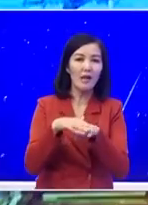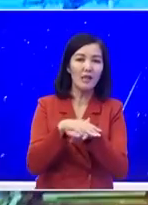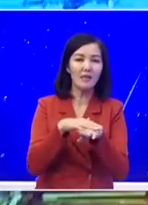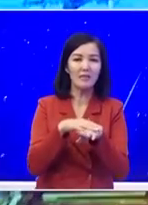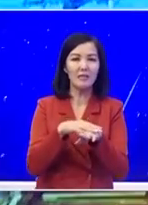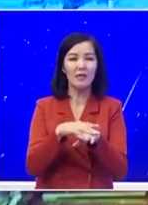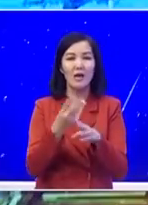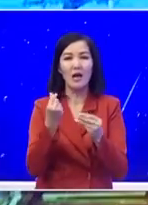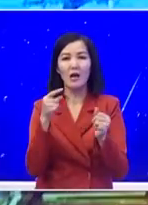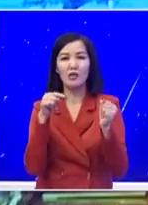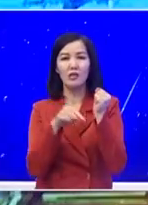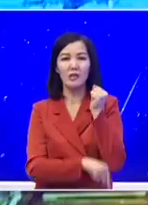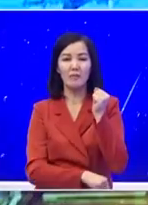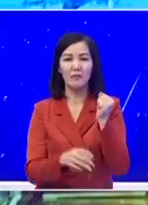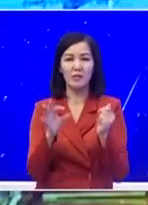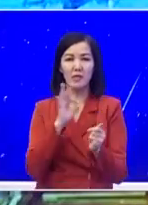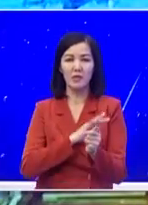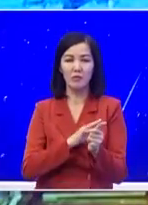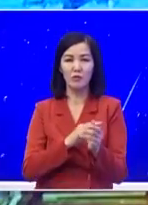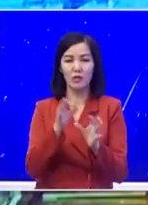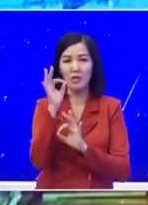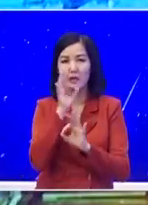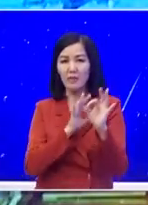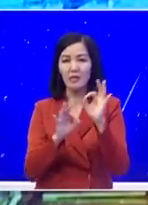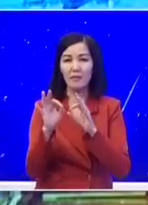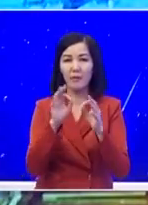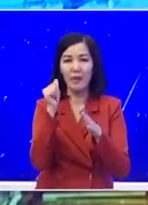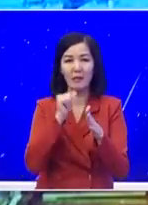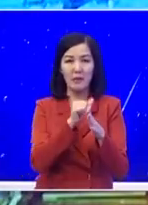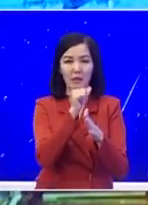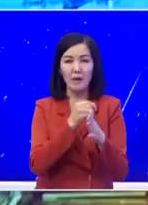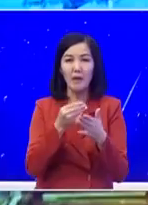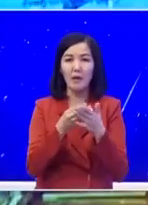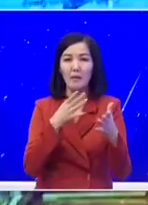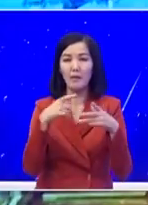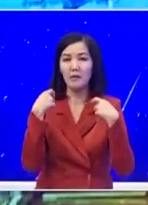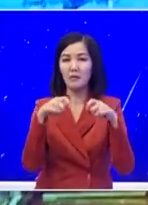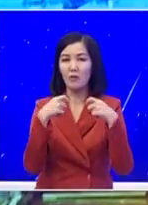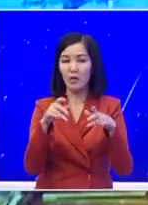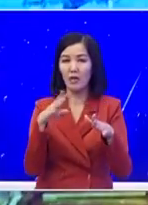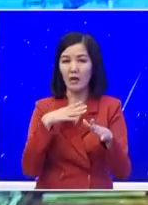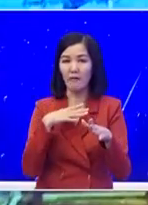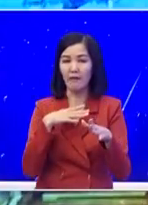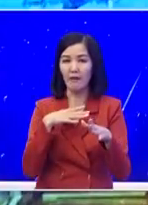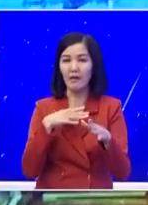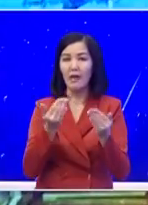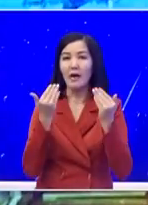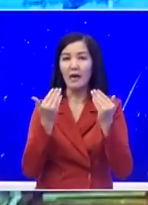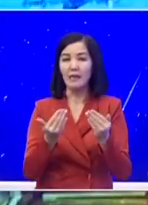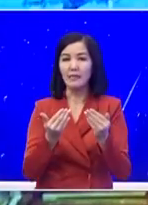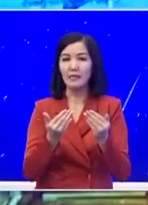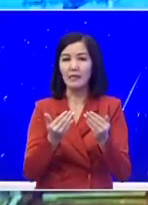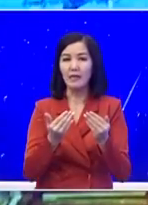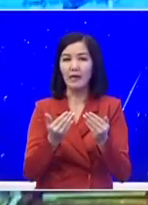табанынан таусылып, таппай жүрген емдік препараттарды тығып, аса қымбат бағаға саудалап келіпті. Келеңсіз жағдайлар